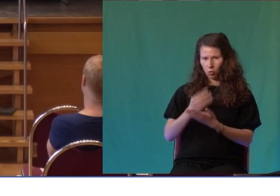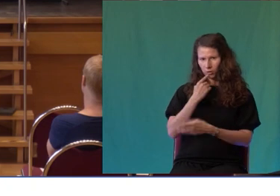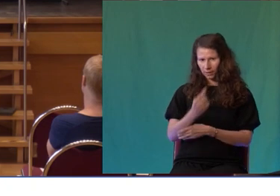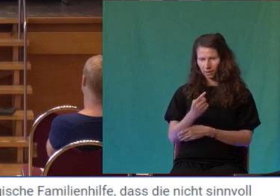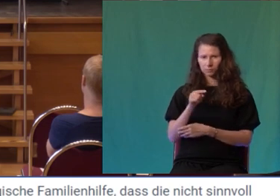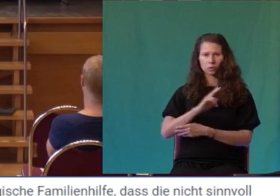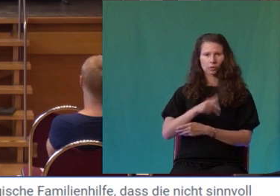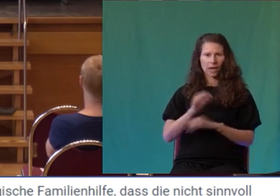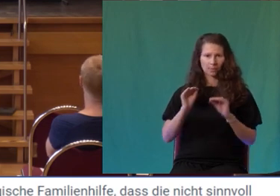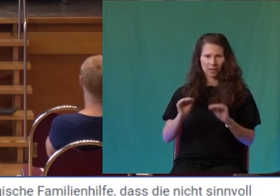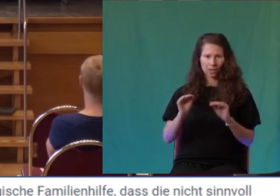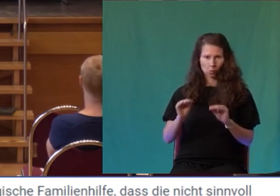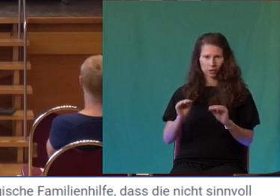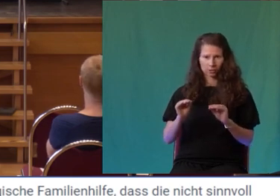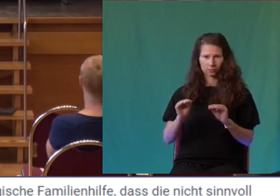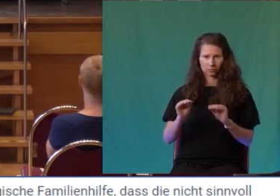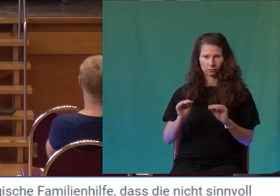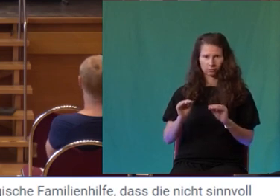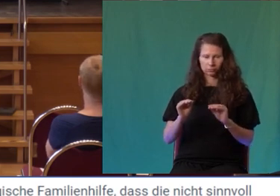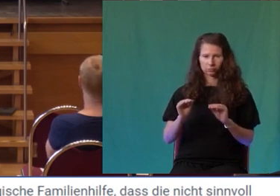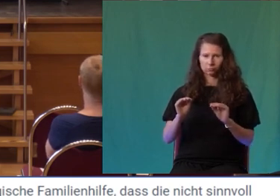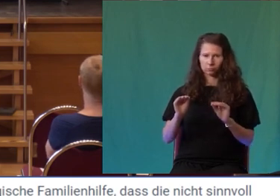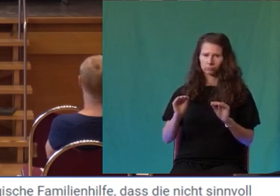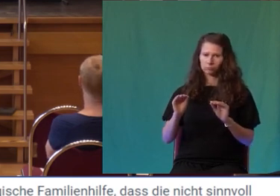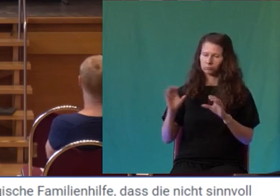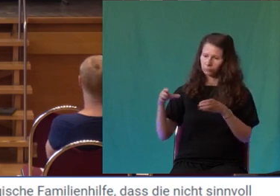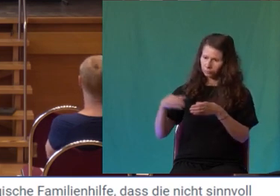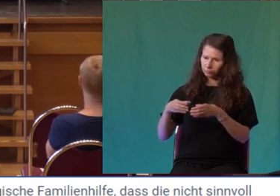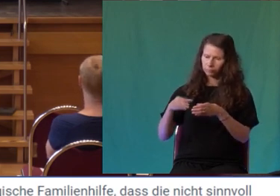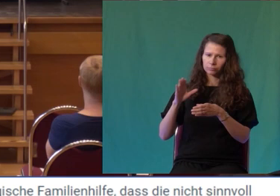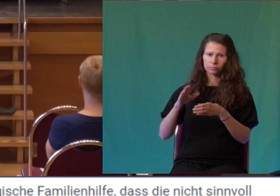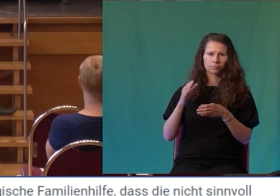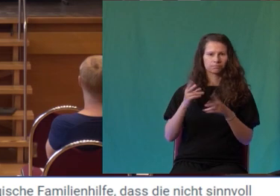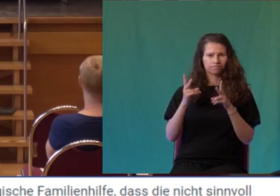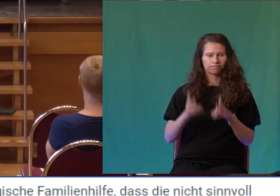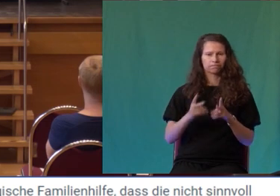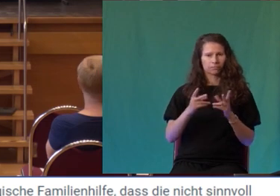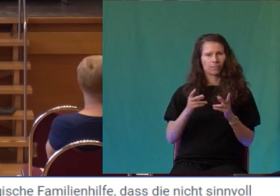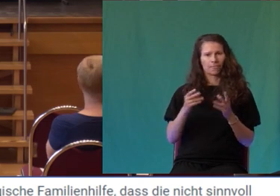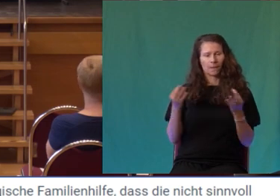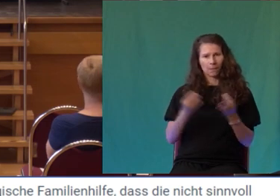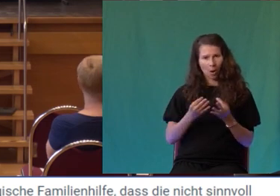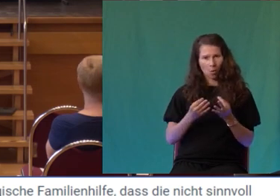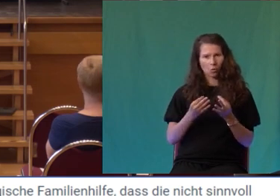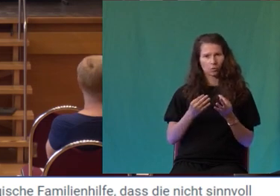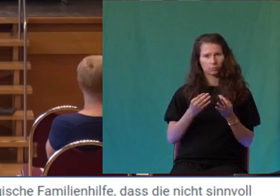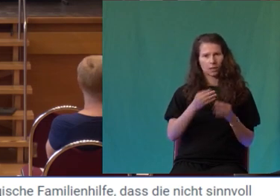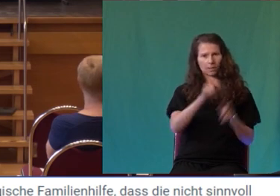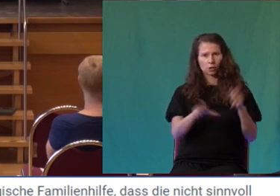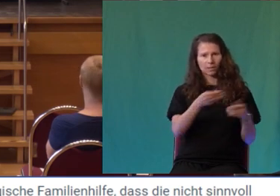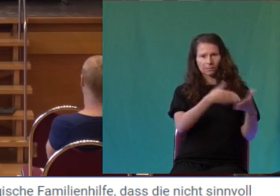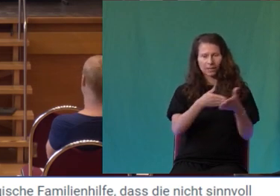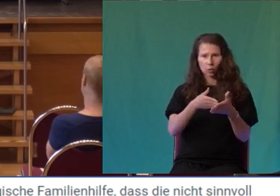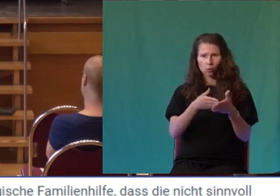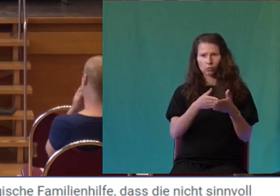salpädagogischen der Sozialpädagogik mit Fähigkeiten zur Arbeit mit Menschen mit Behinderung vereint damit die